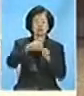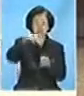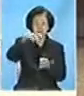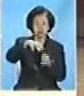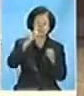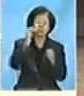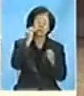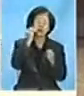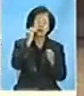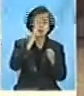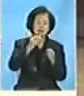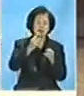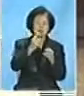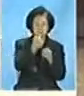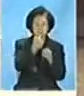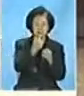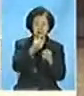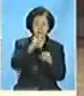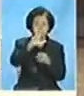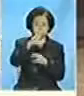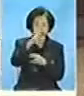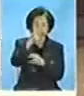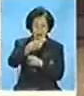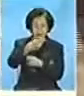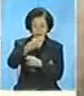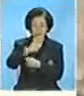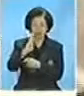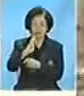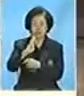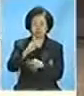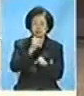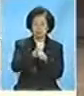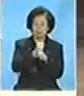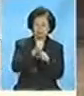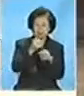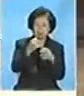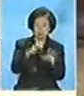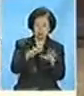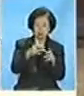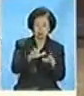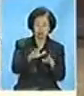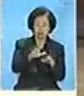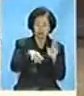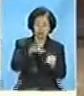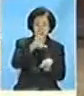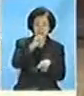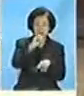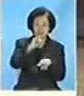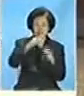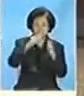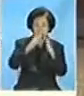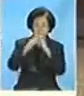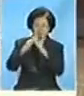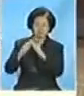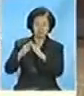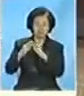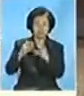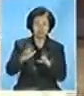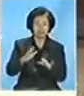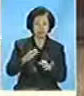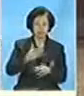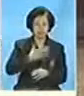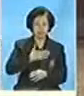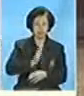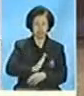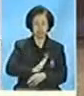30,000 บาทสำเร็จประมาณ200กว่าหลังก็เป็นสิ่งที่ผมมีความภาคภูมิ